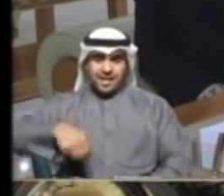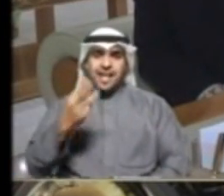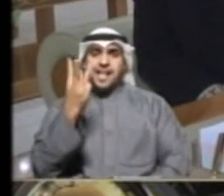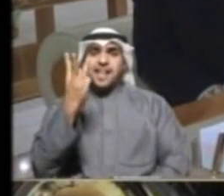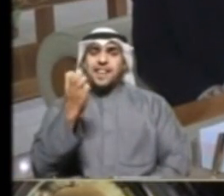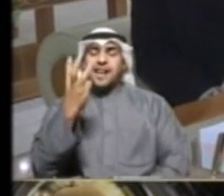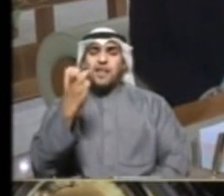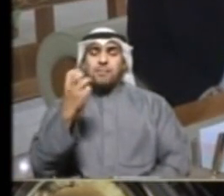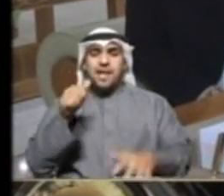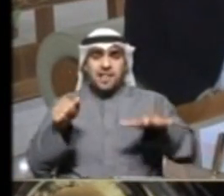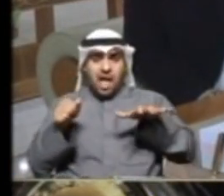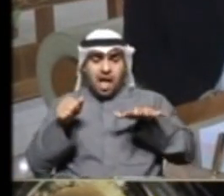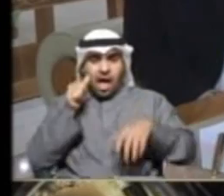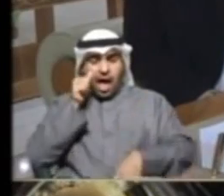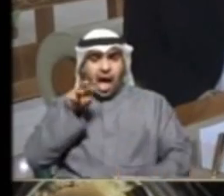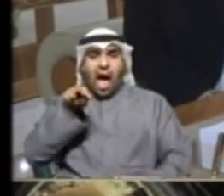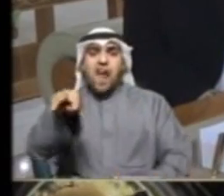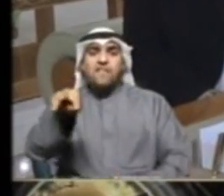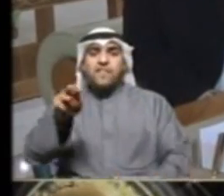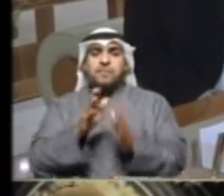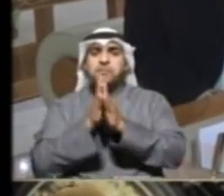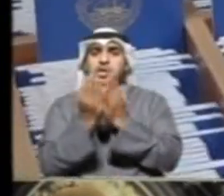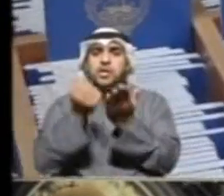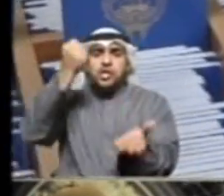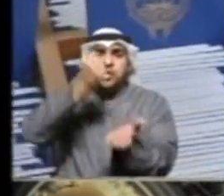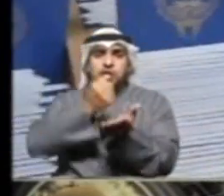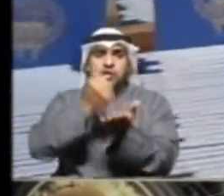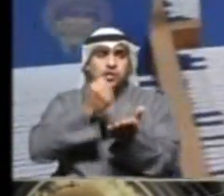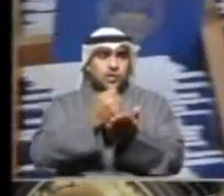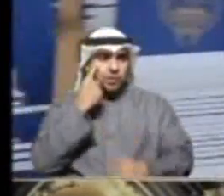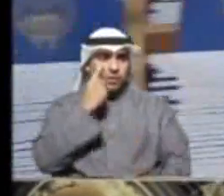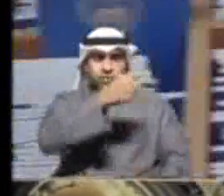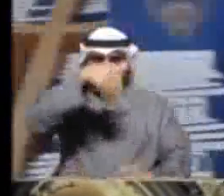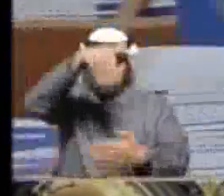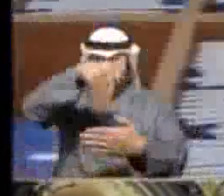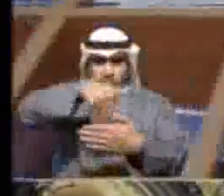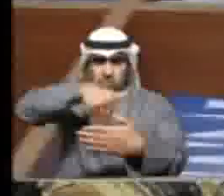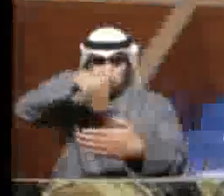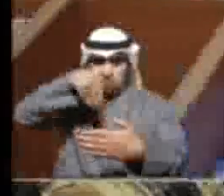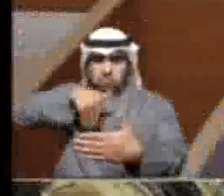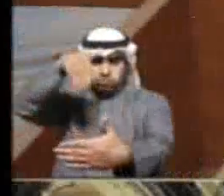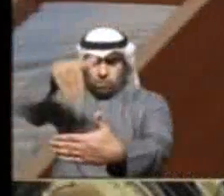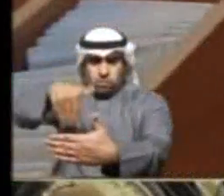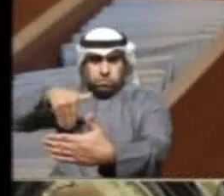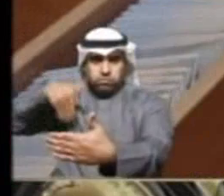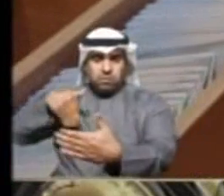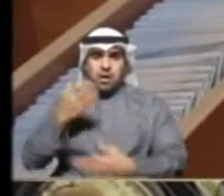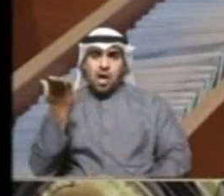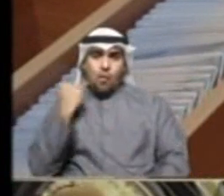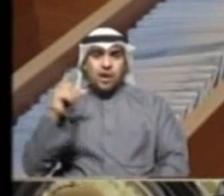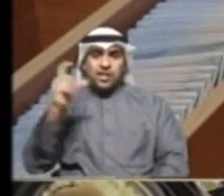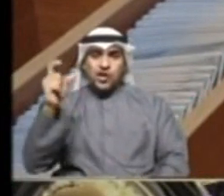335 ألف جواز جديد تم إصدارهم منذ دخول قرار إصدار الجواز الإلكتروني حيز التنفيذ في فبراير